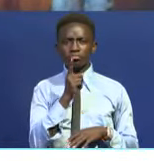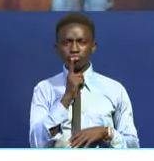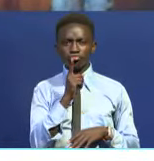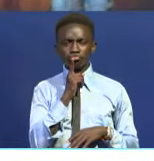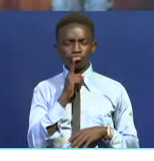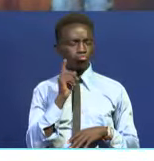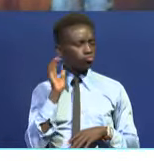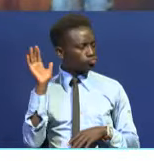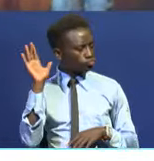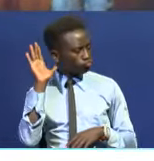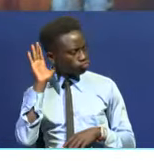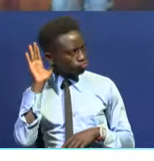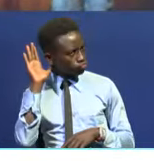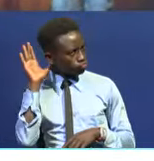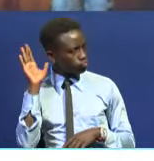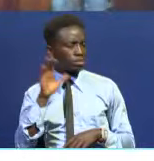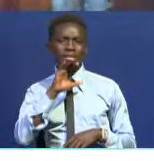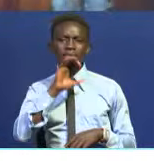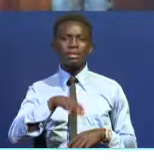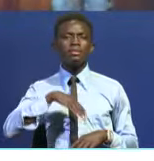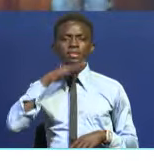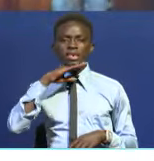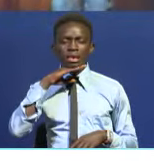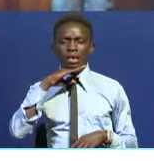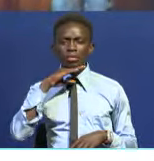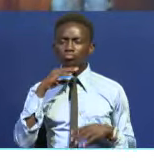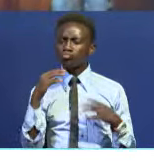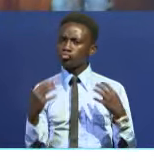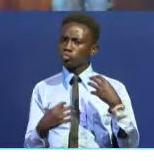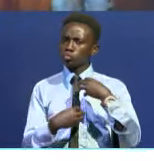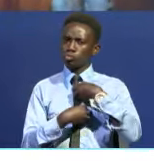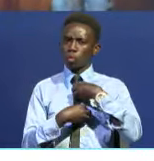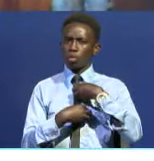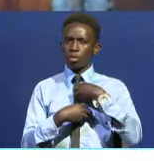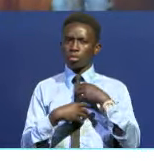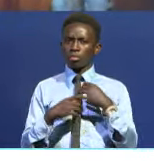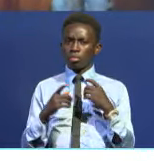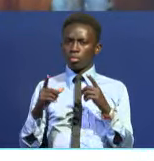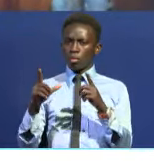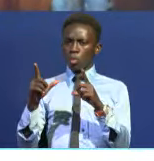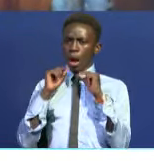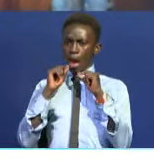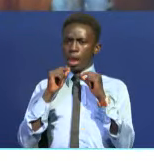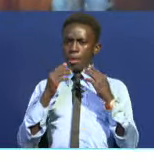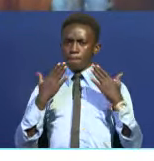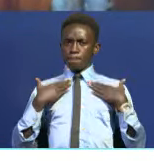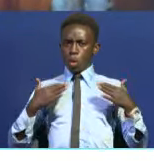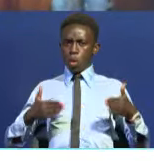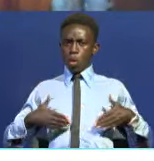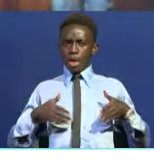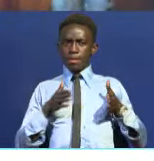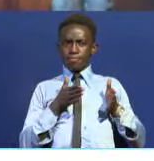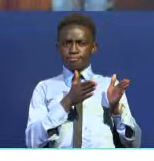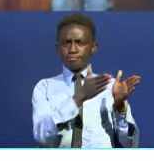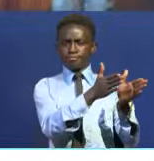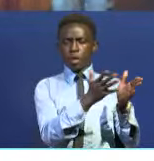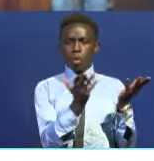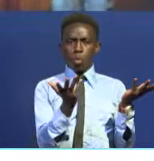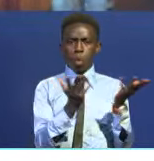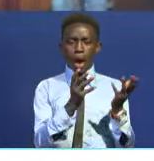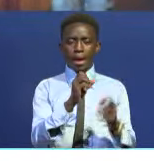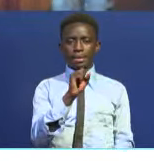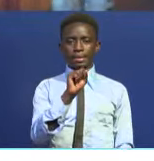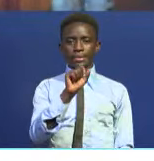kuhusu kifo cha mwanao na kuarifiwa kwamba mwili wa mwanao uko kwenye chumba cha kuhifadhi maiti cha St. Mary's uko Mumias.